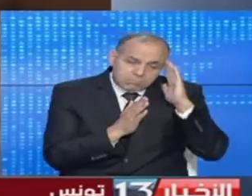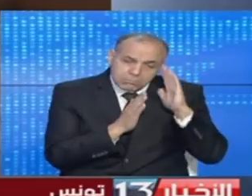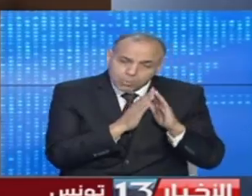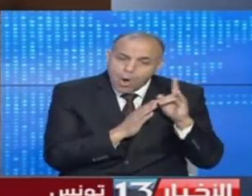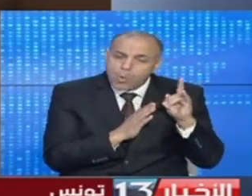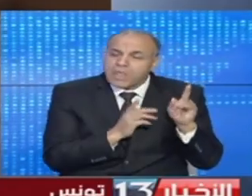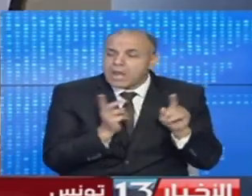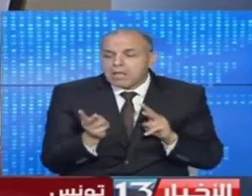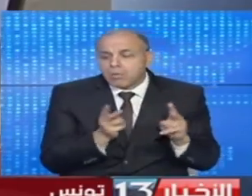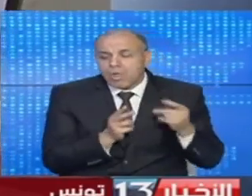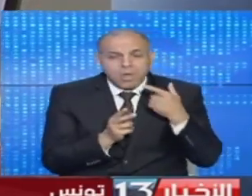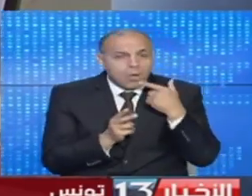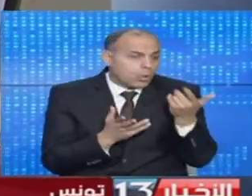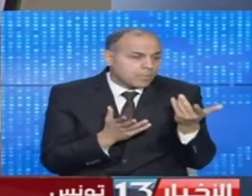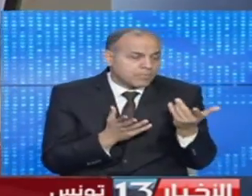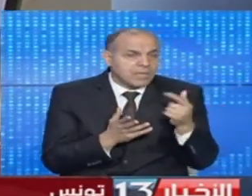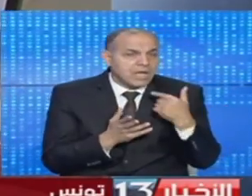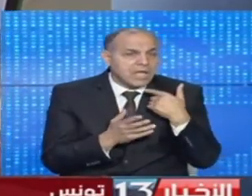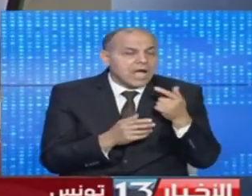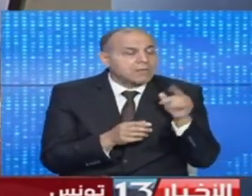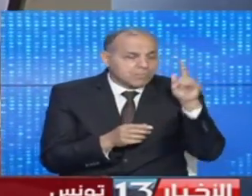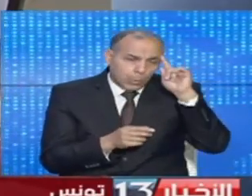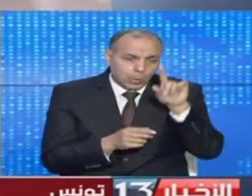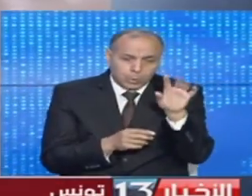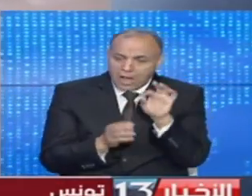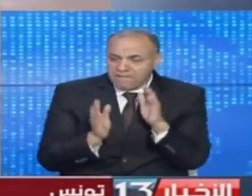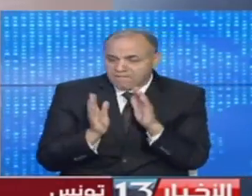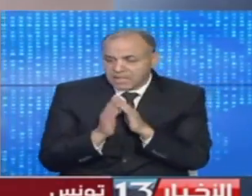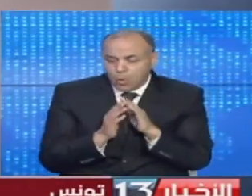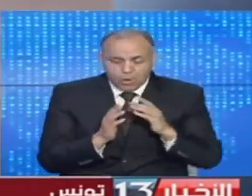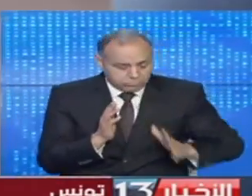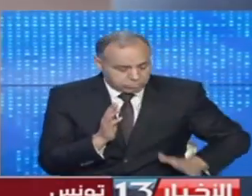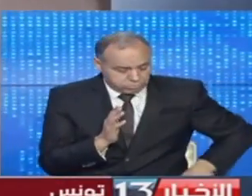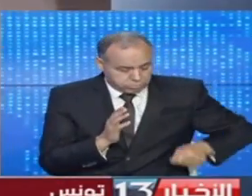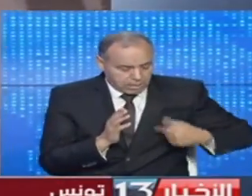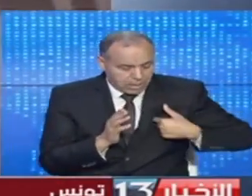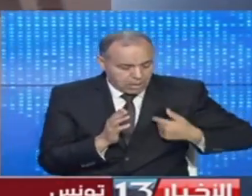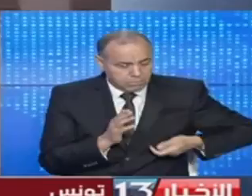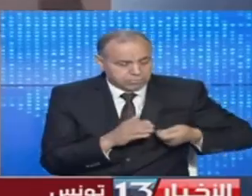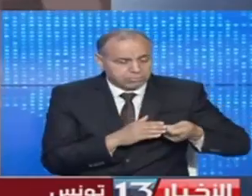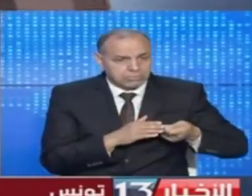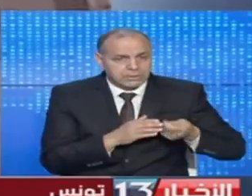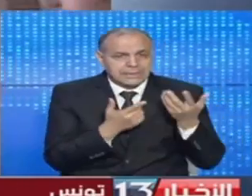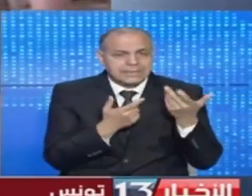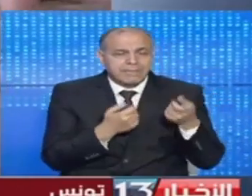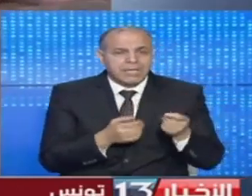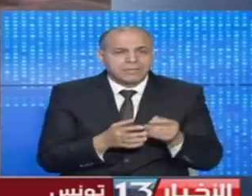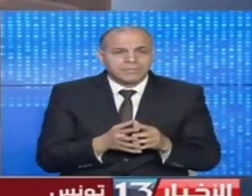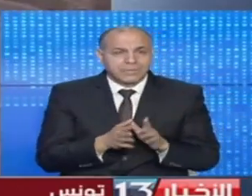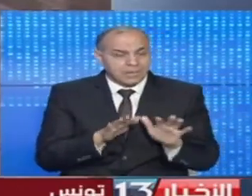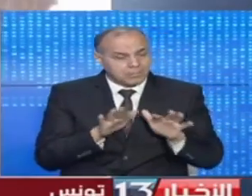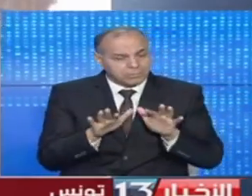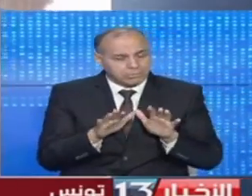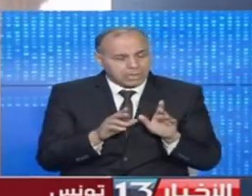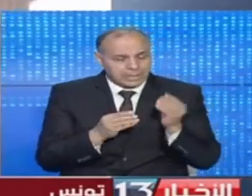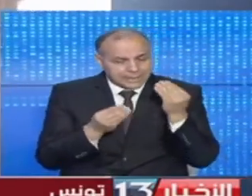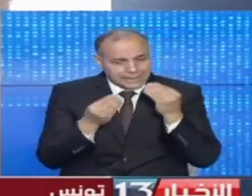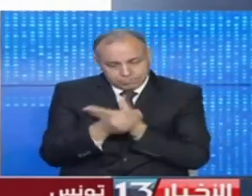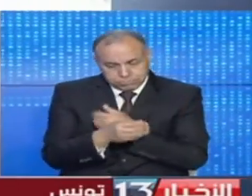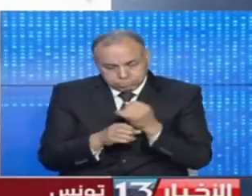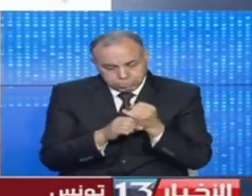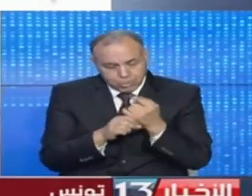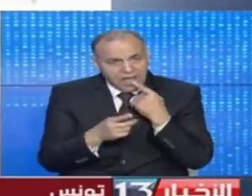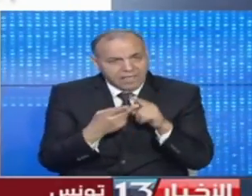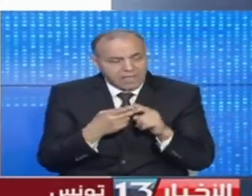النزول المخصصه للغرب بصفه اختياره على نفقه المعنيه بالامر في مده سبعه ايام اجراء اختبار في سياره